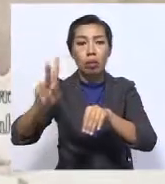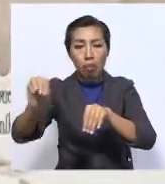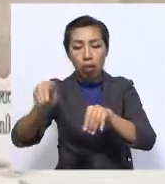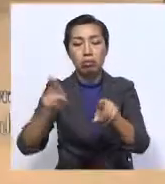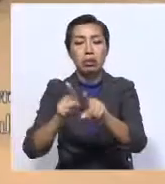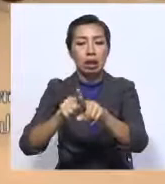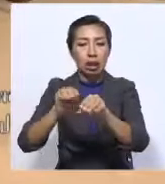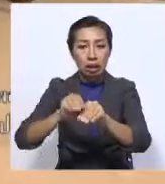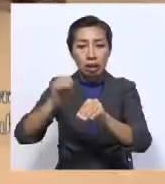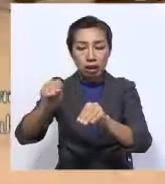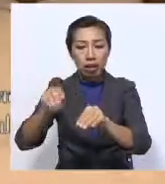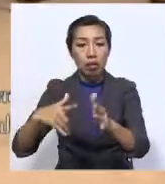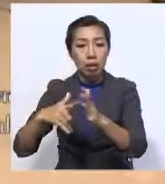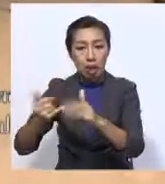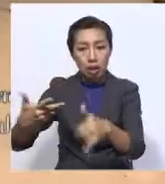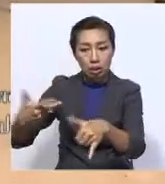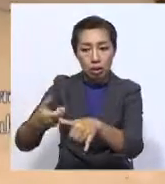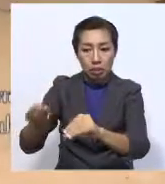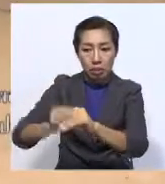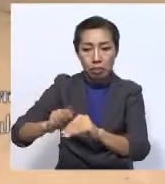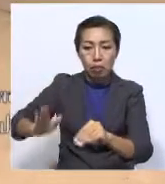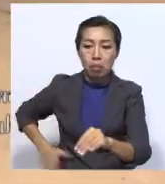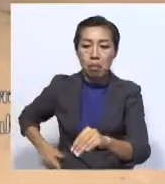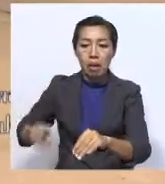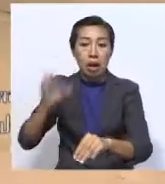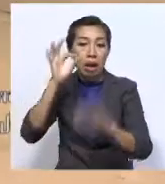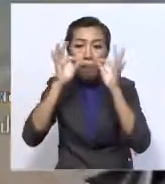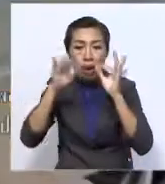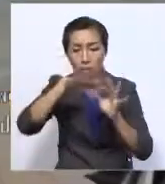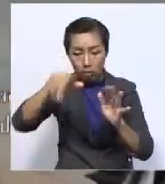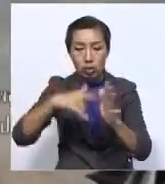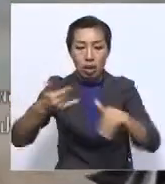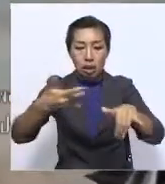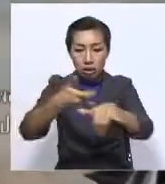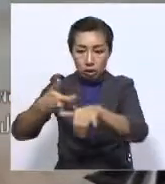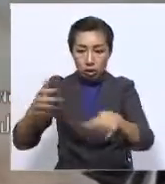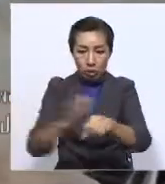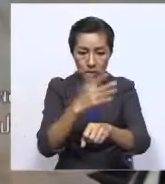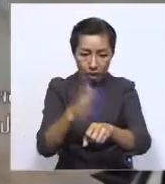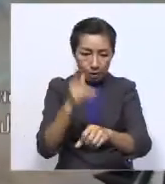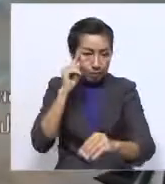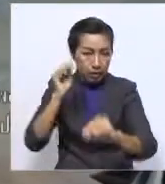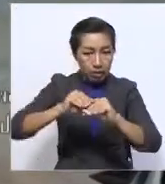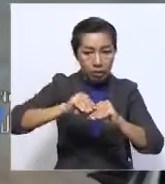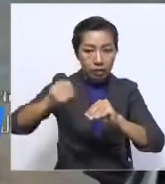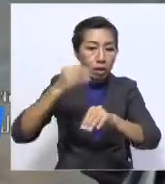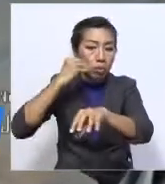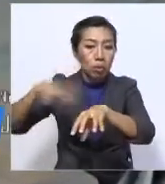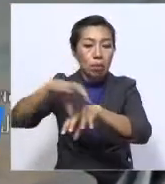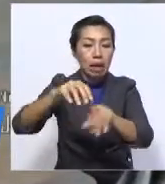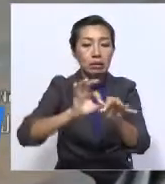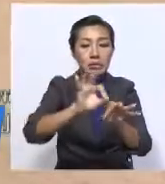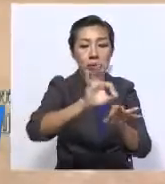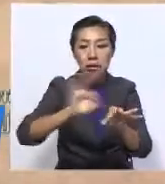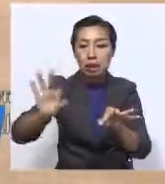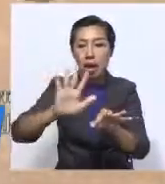รวมทั้งมีการฉีดวัคซีนซ้ำค่ะให้กับเจ้าสุนัขแล้วก็แมวจนครบทุกตัวแล้วและเตรียมที่จะขยายพื้นที่ไปยังหมู่บ้านอื่นในรัศ